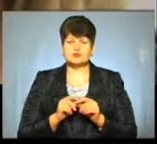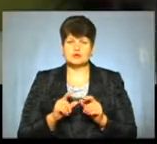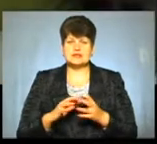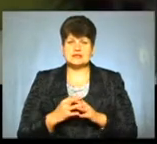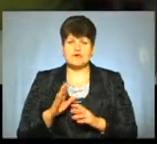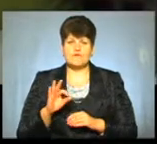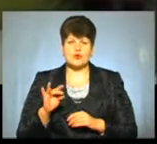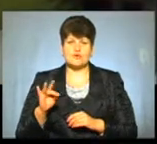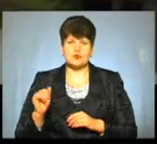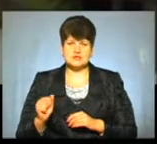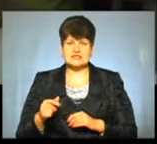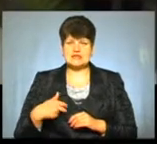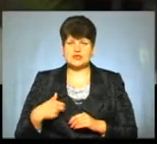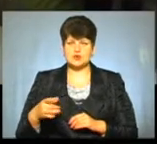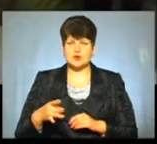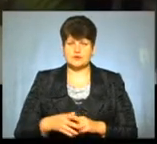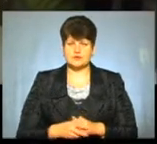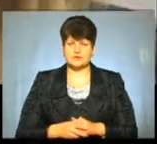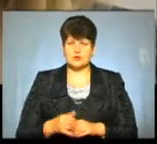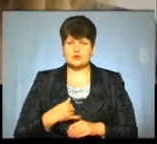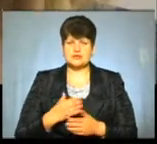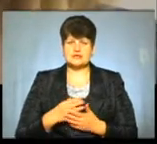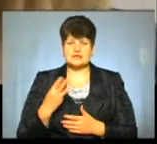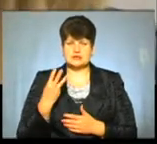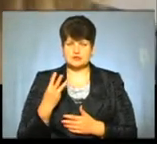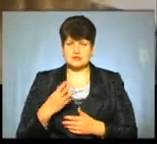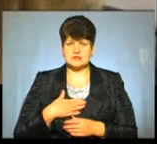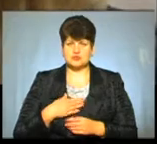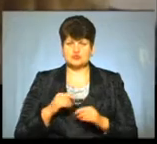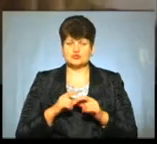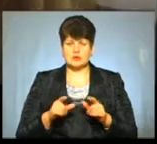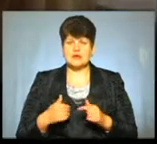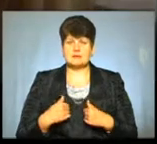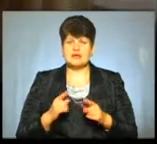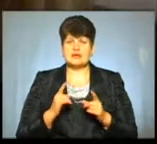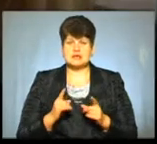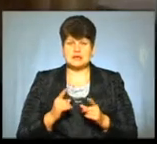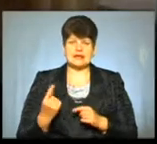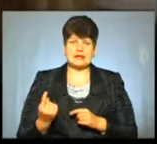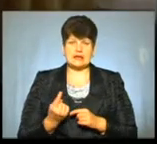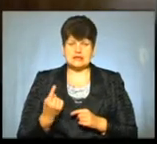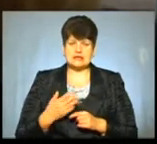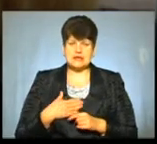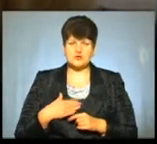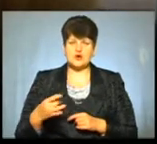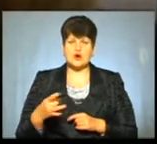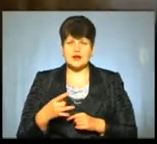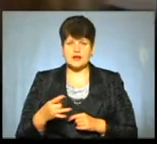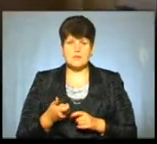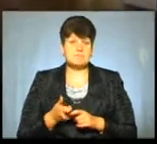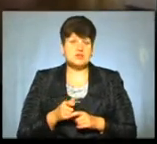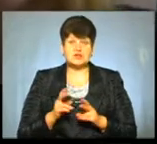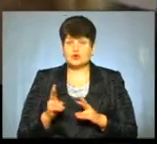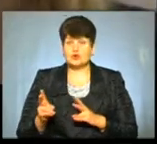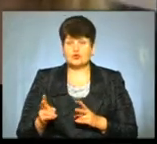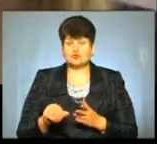села Ворвулинці Заліщицького району. У нас є три з нашої школи, і ми тільки єдині з нашого району.